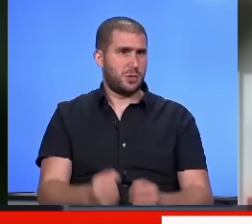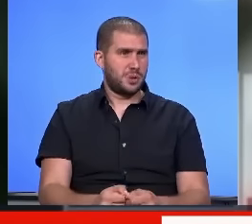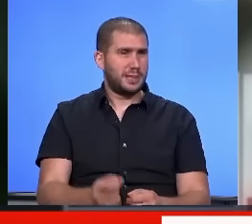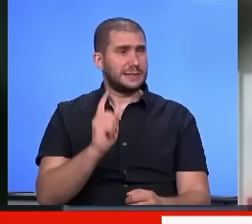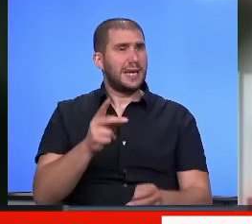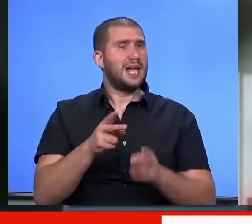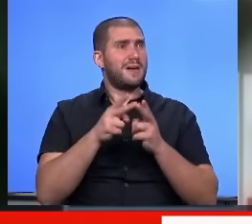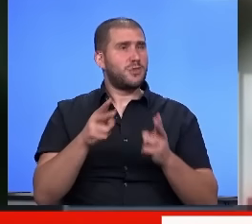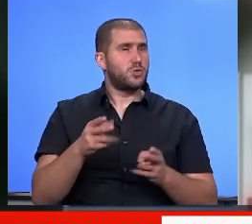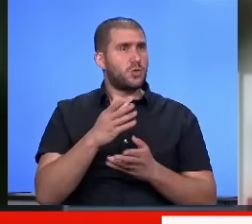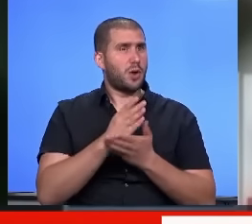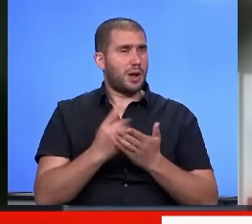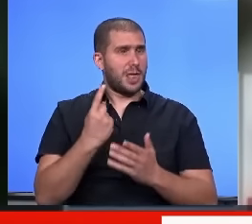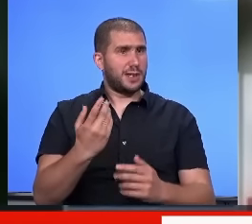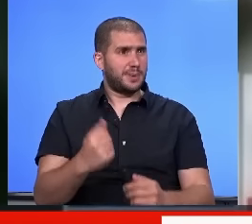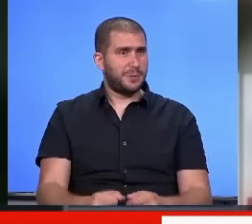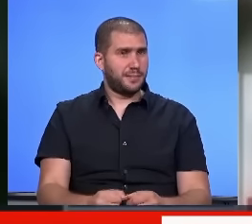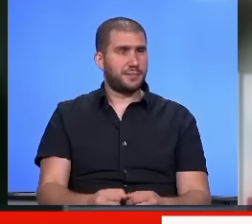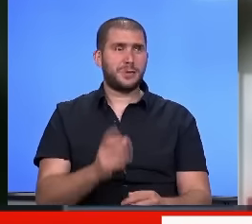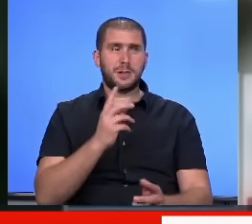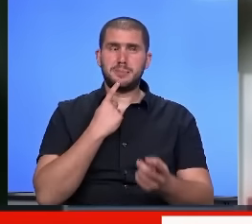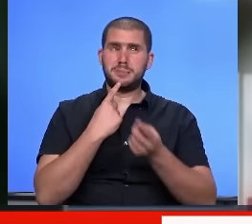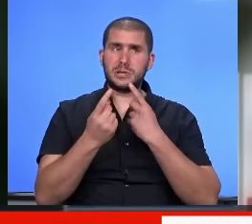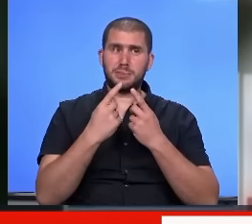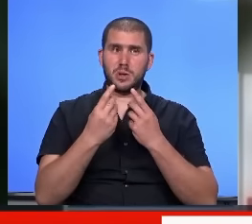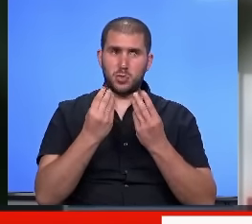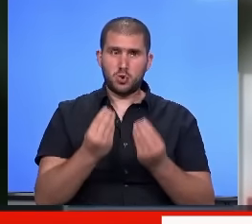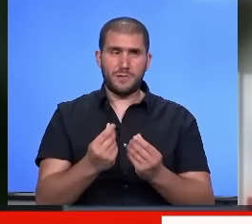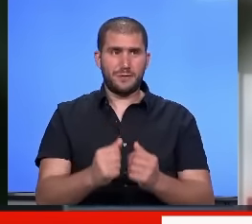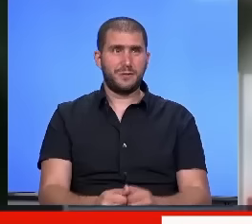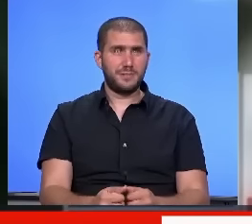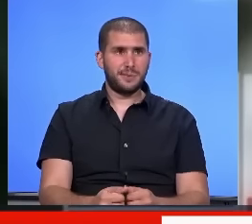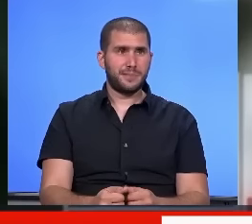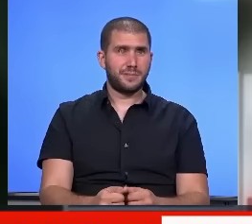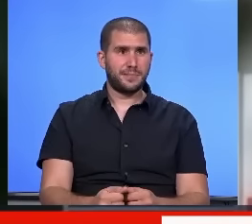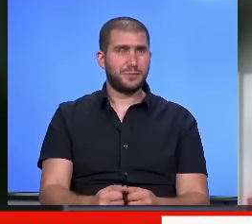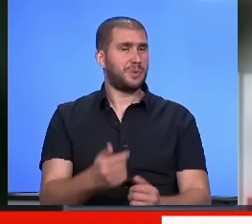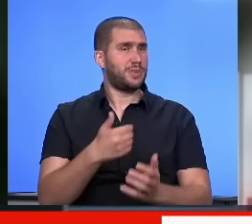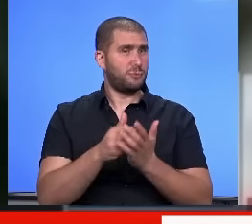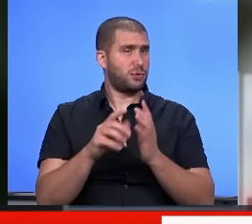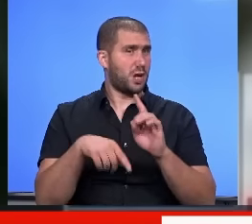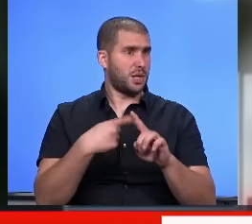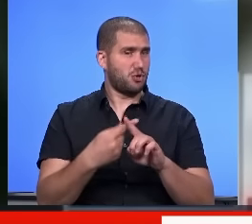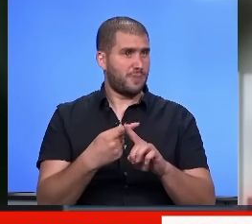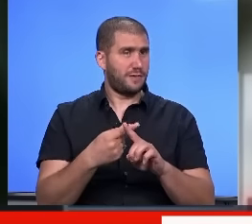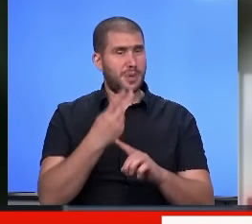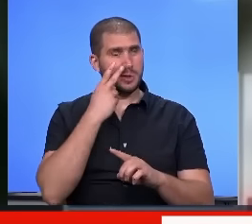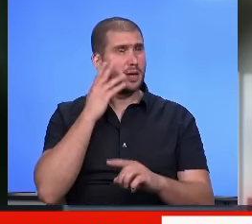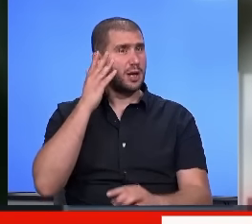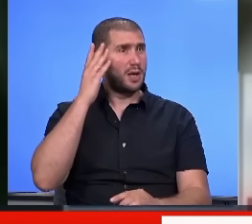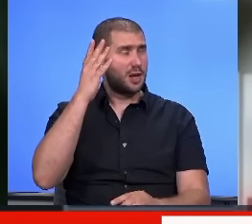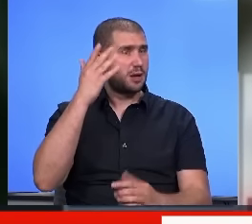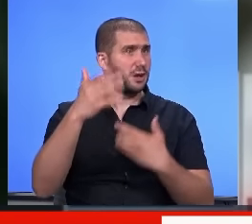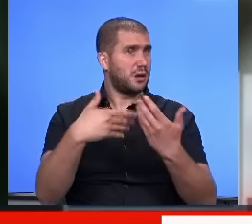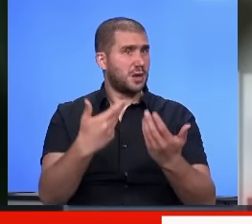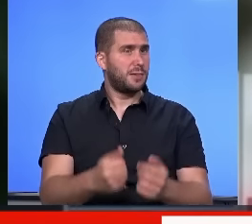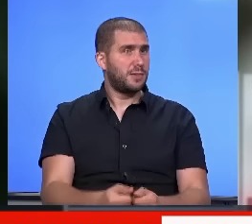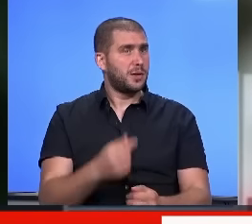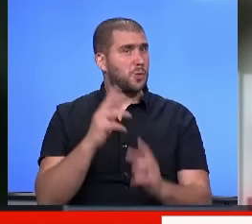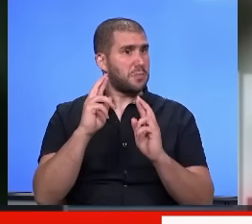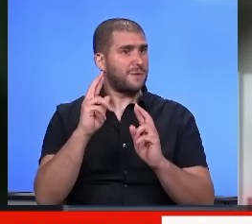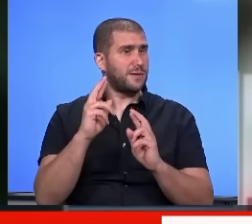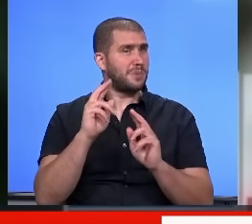to solve that part, and we have a good negotiation to continue. Till now, we gotta see where it will go. We hope that it